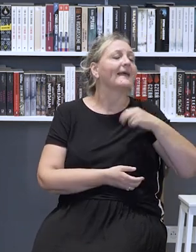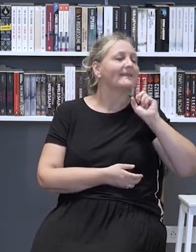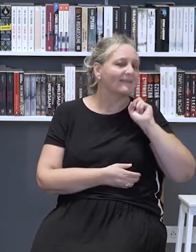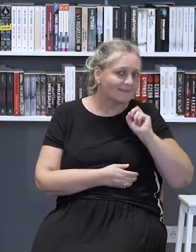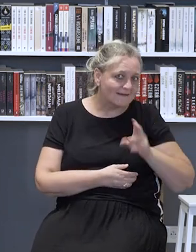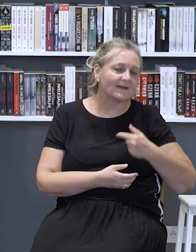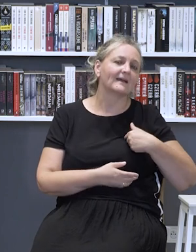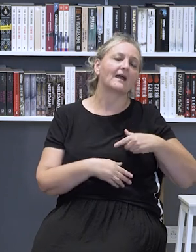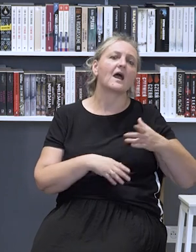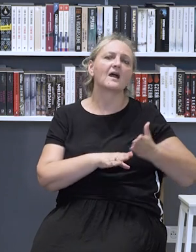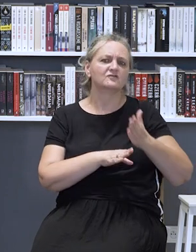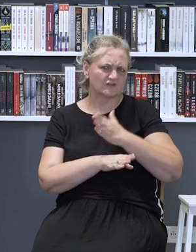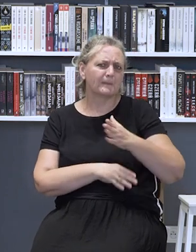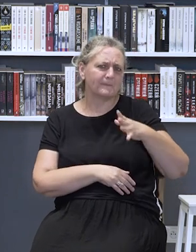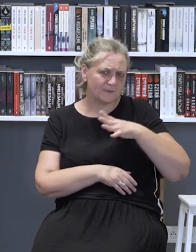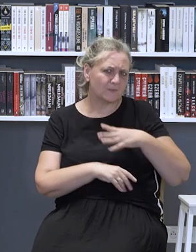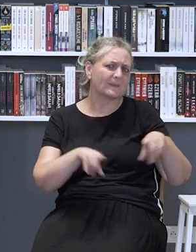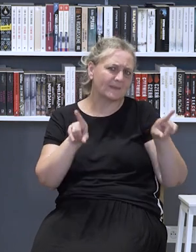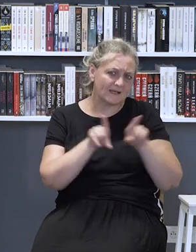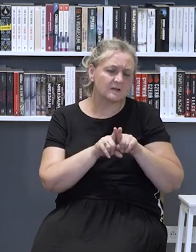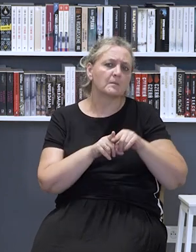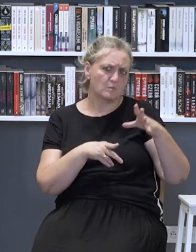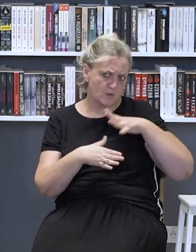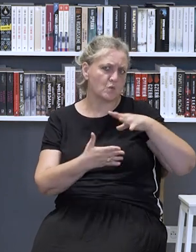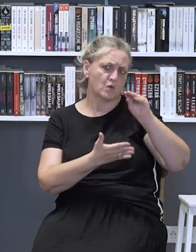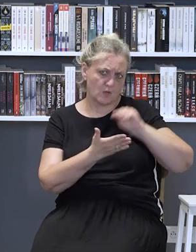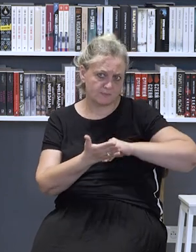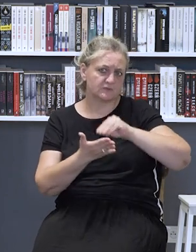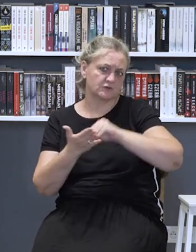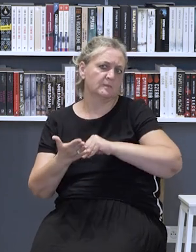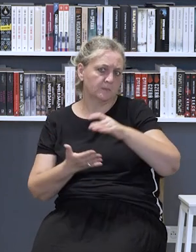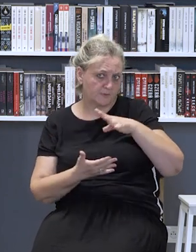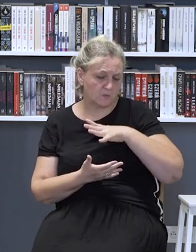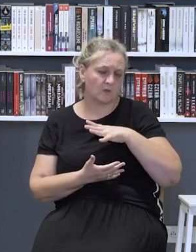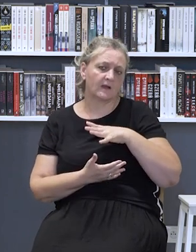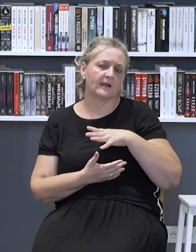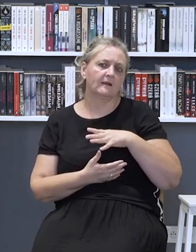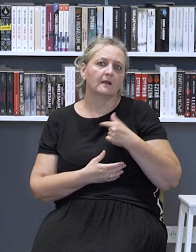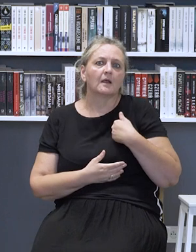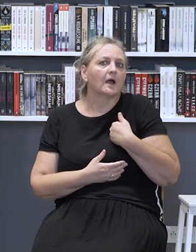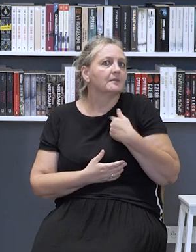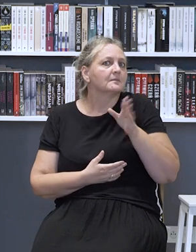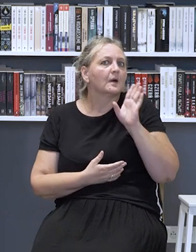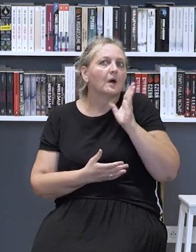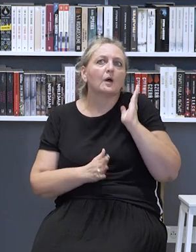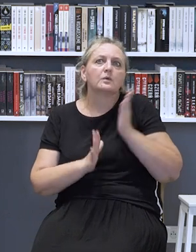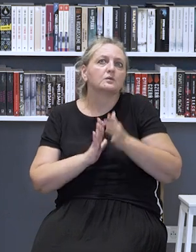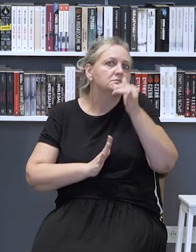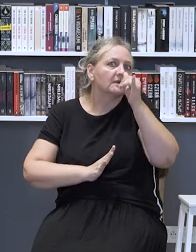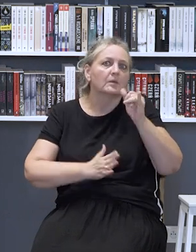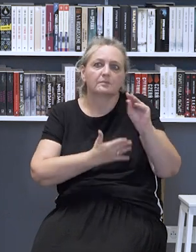chyba też już wcześniej byłam, bo pisałam. Nie mogę nie pisać, to jest taka rzecz,